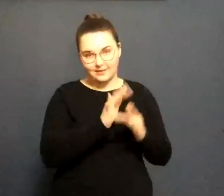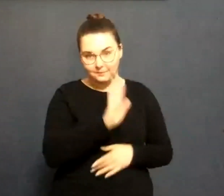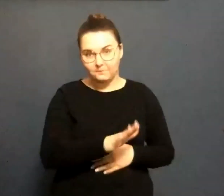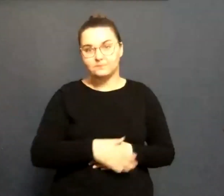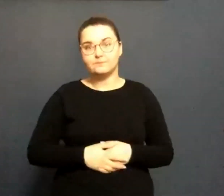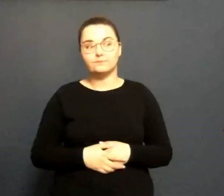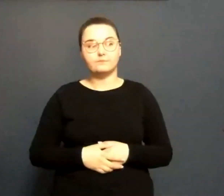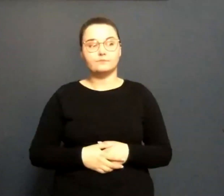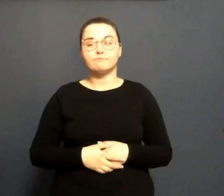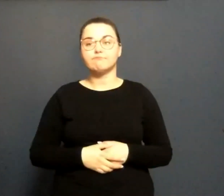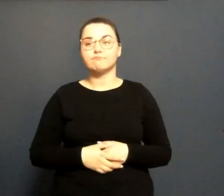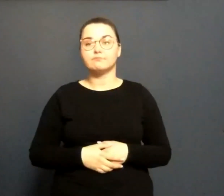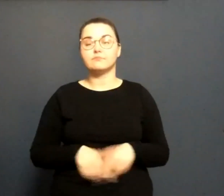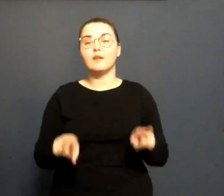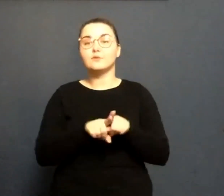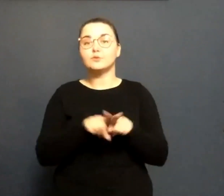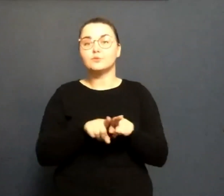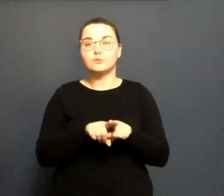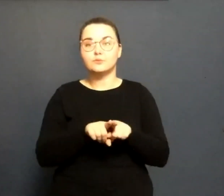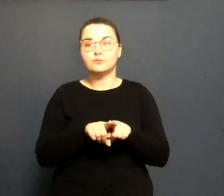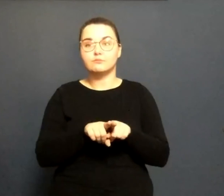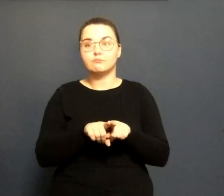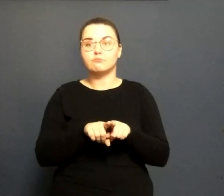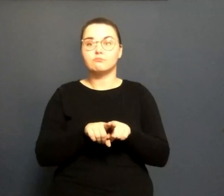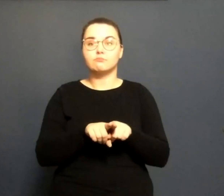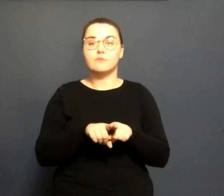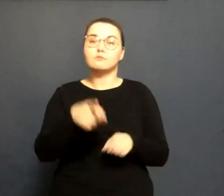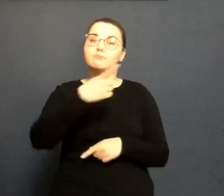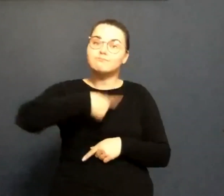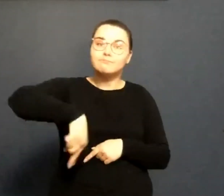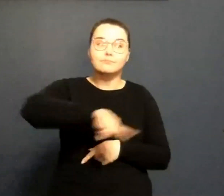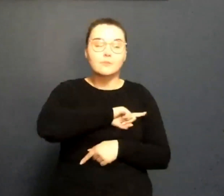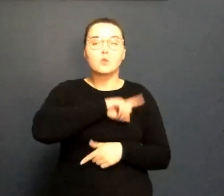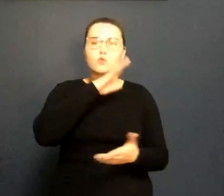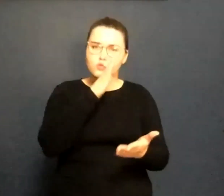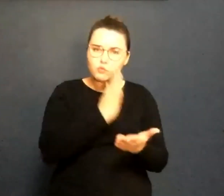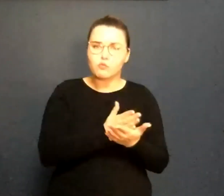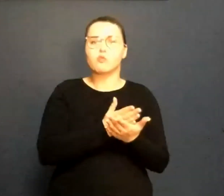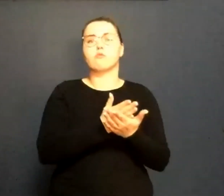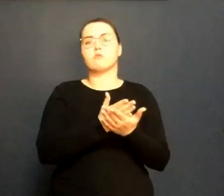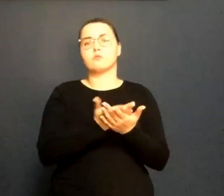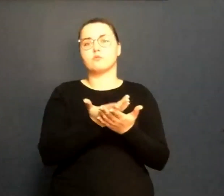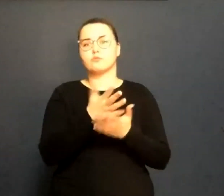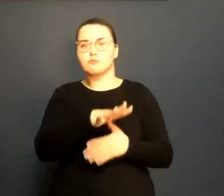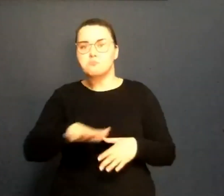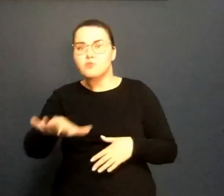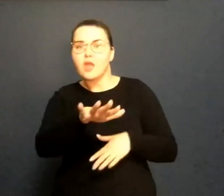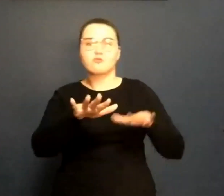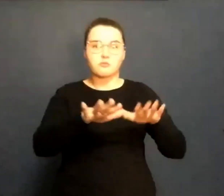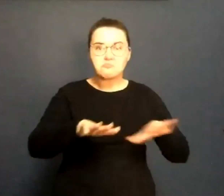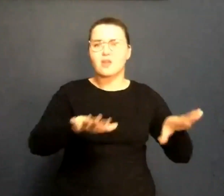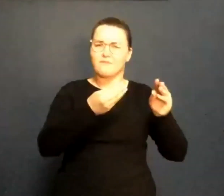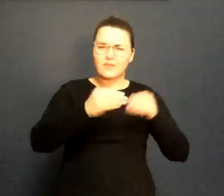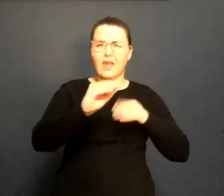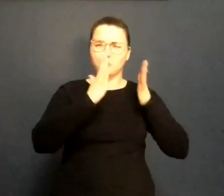gdy uporalibyśmy się z tą przestrzenią wciąż niezagospodarowaną, to